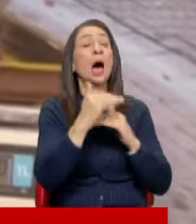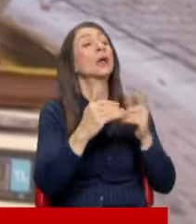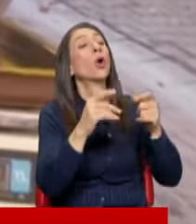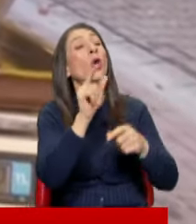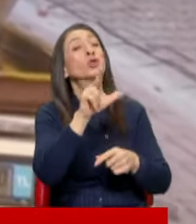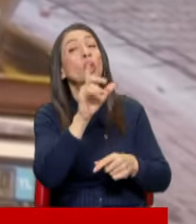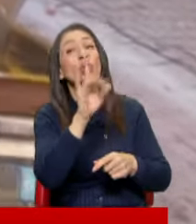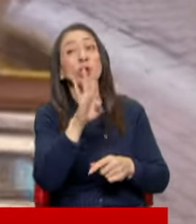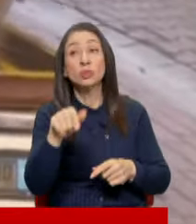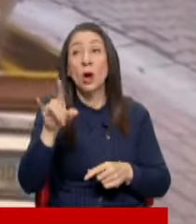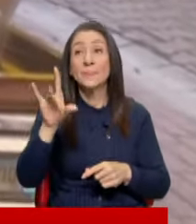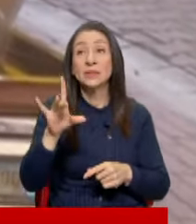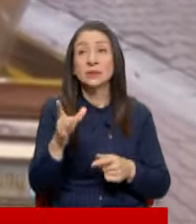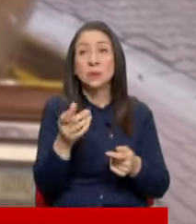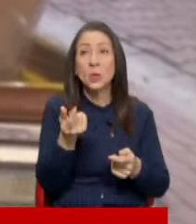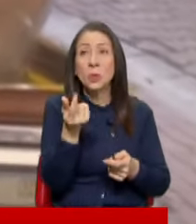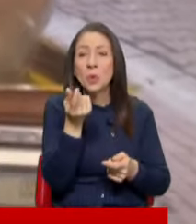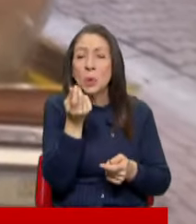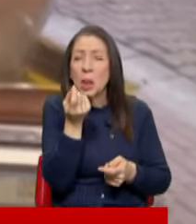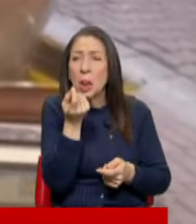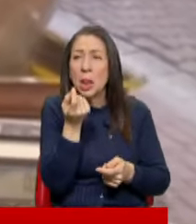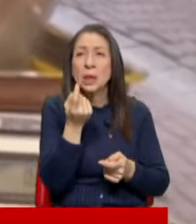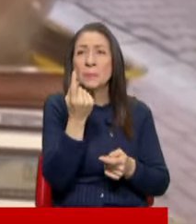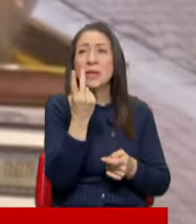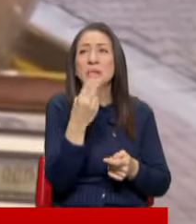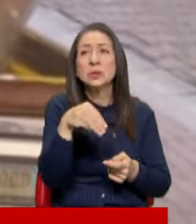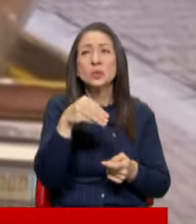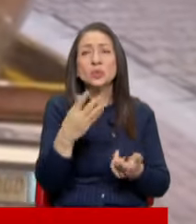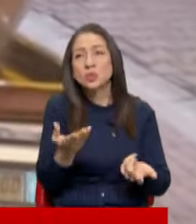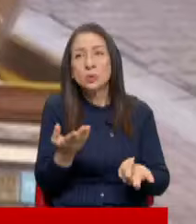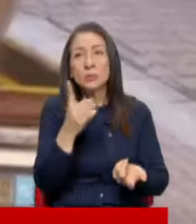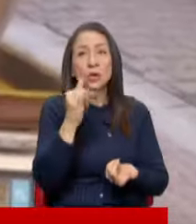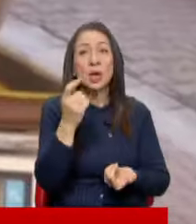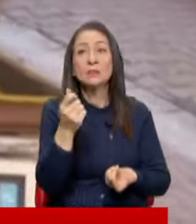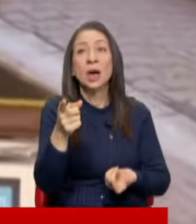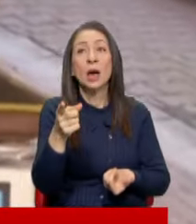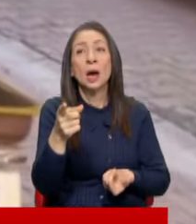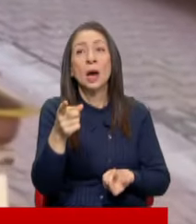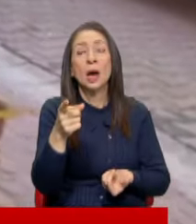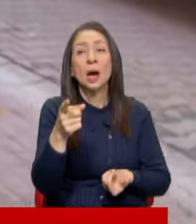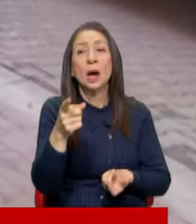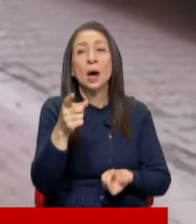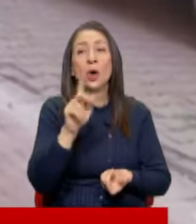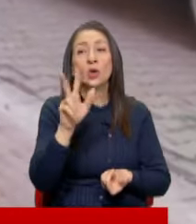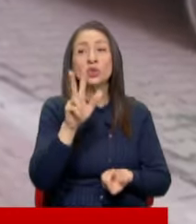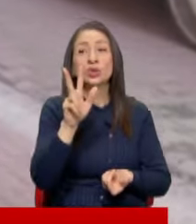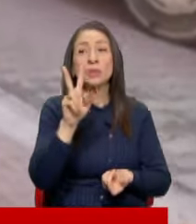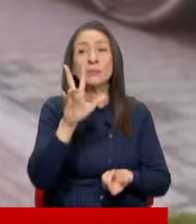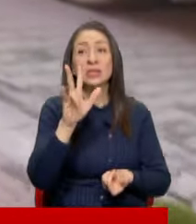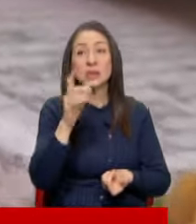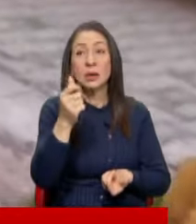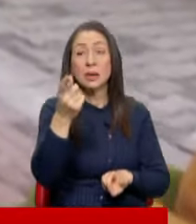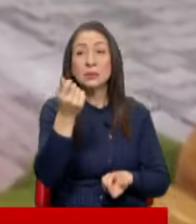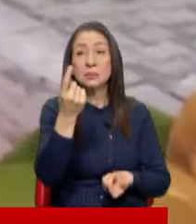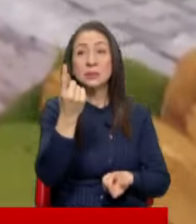milyon orada 15 L çıkıyor öyle 45 T çıkıyor Tan satıyoruz kilosu kaç L bunun diyelim 30 lira 25 lir